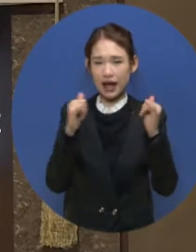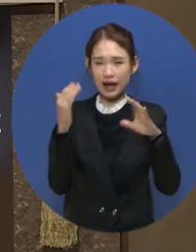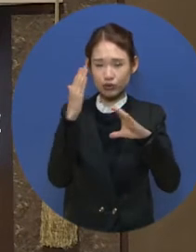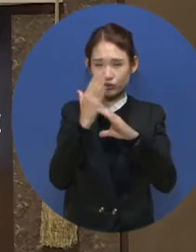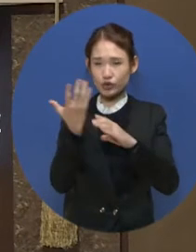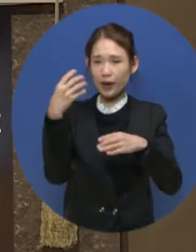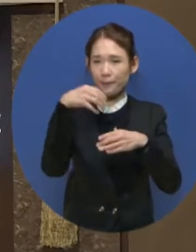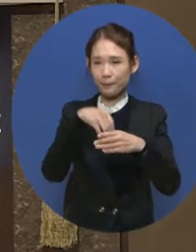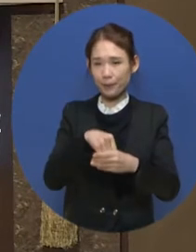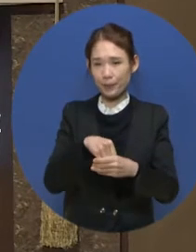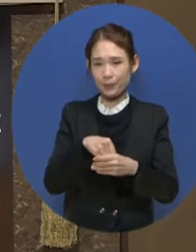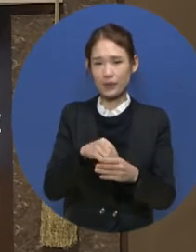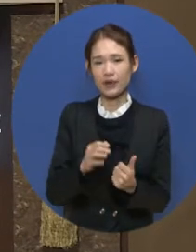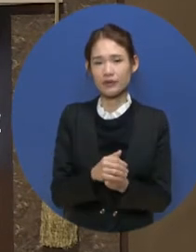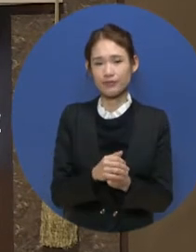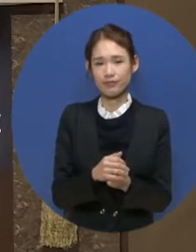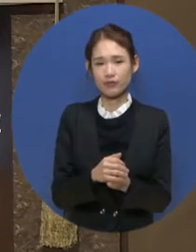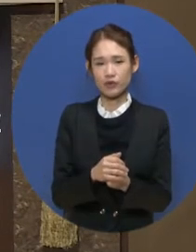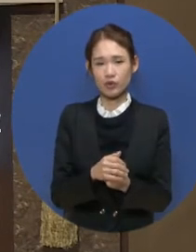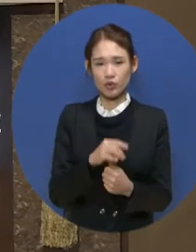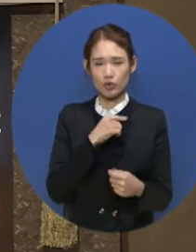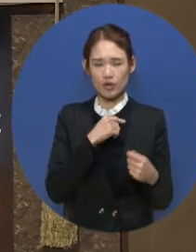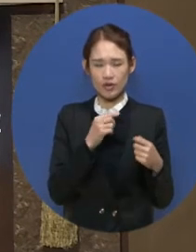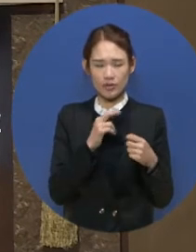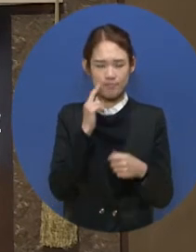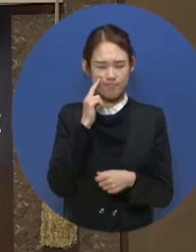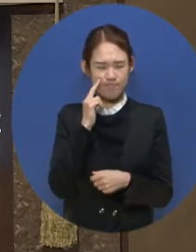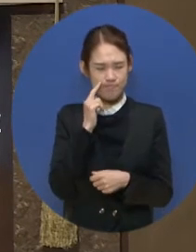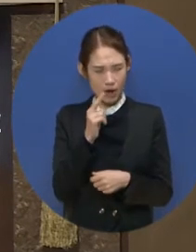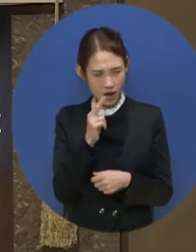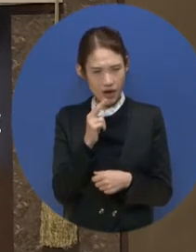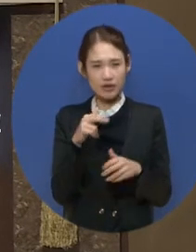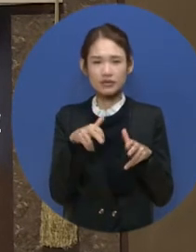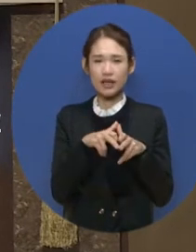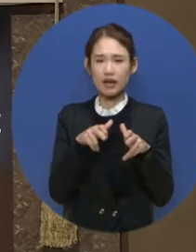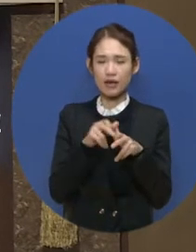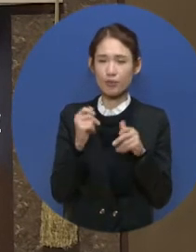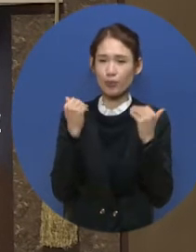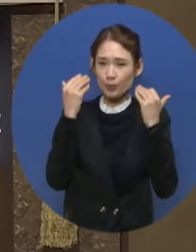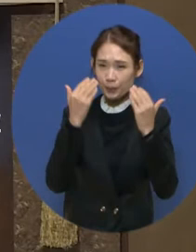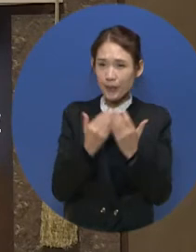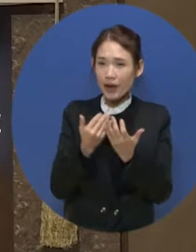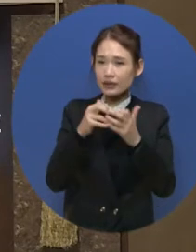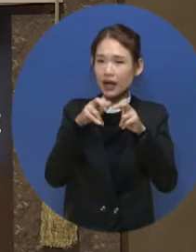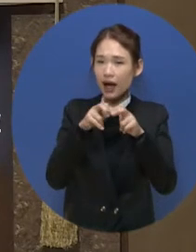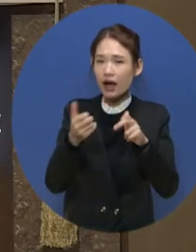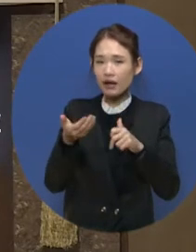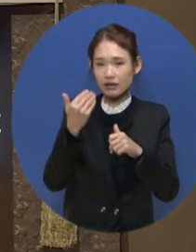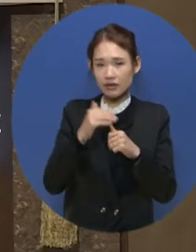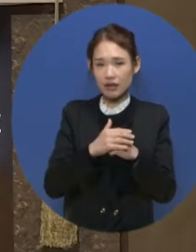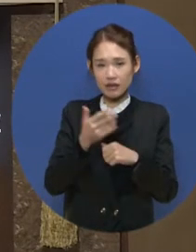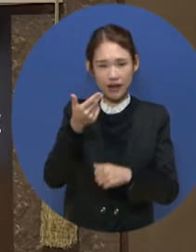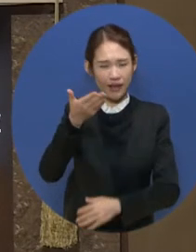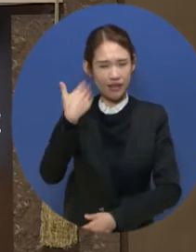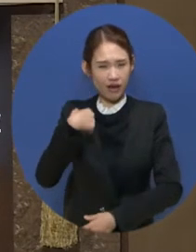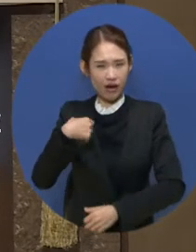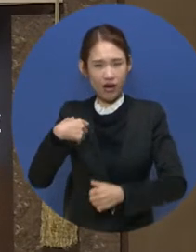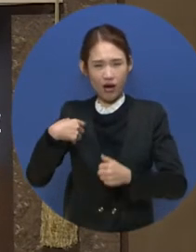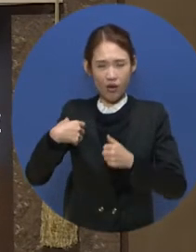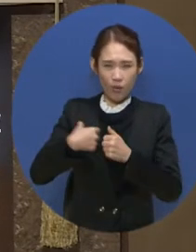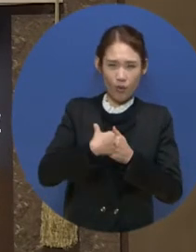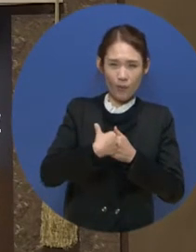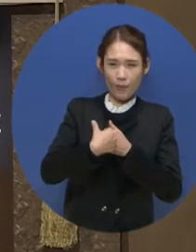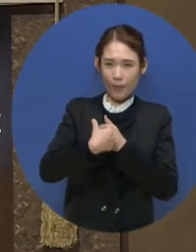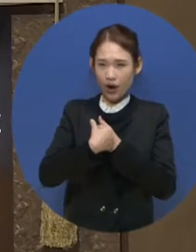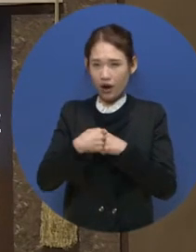들어가 있고요 4 최 중 장애라고 그래서 이제 발달장애 있는데 좀 옛날에는 제 공격 행동이다